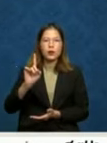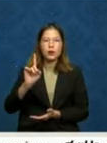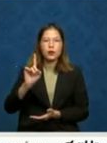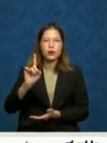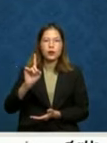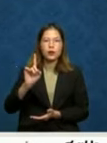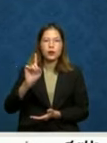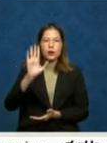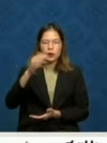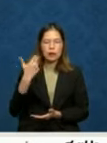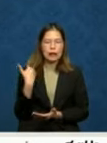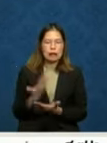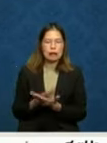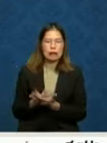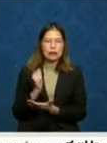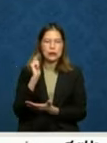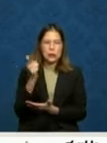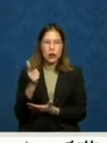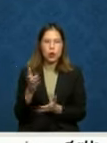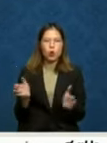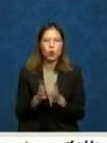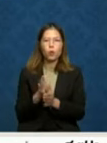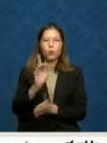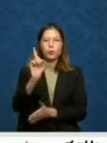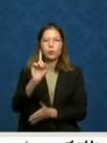184,973,281.26 บาทมีรายจ่ายรวมทั้งสิ้น